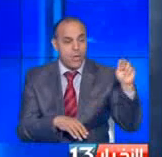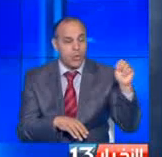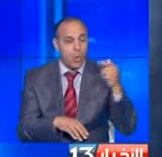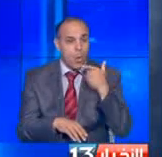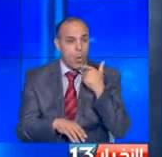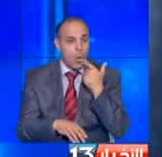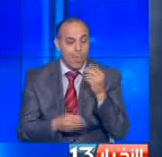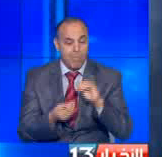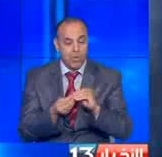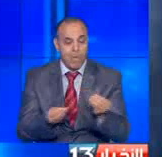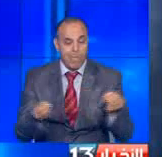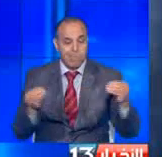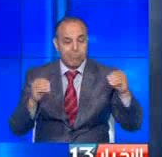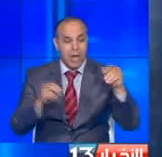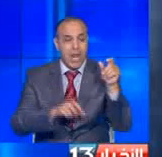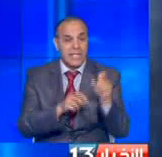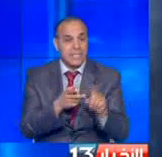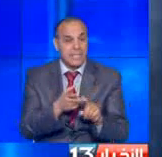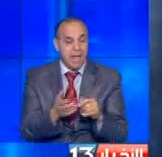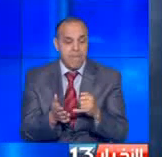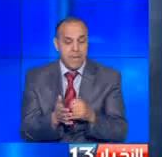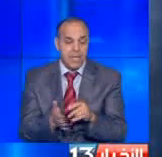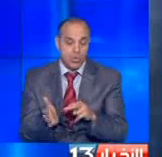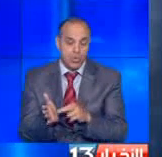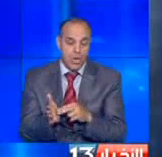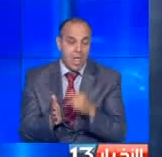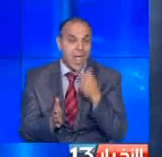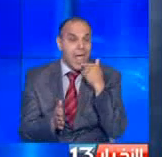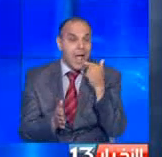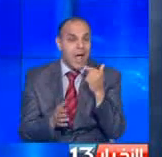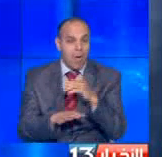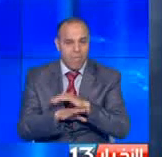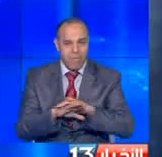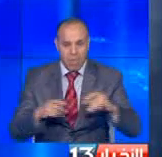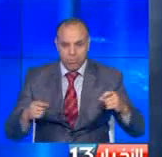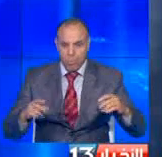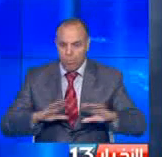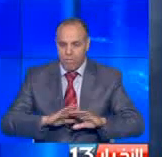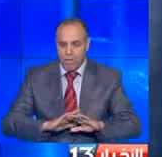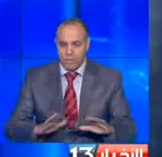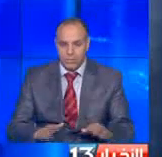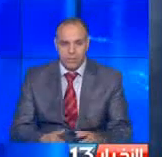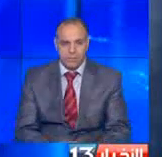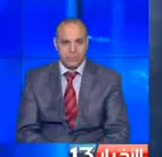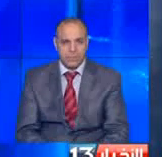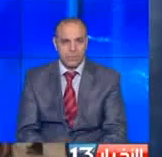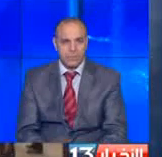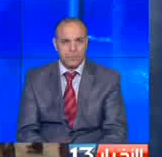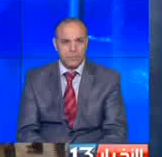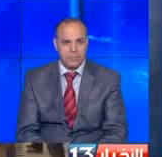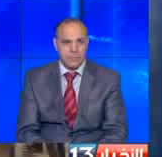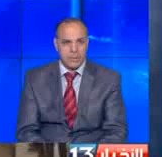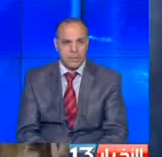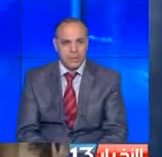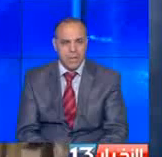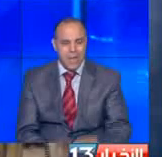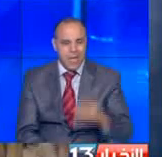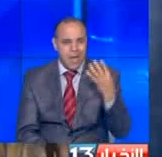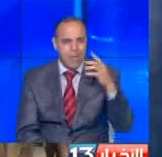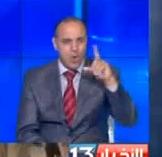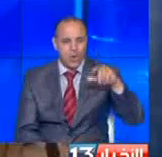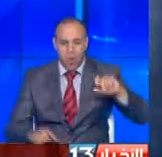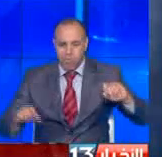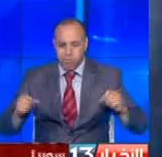من تفاقم الازمه الانسانيه في المدينه رغم انتهاء المعارك بعد اربعه اشهر من